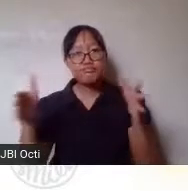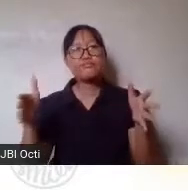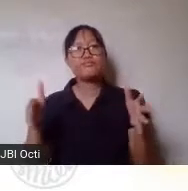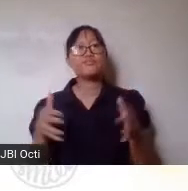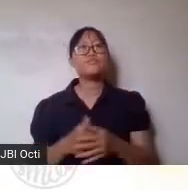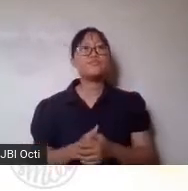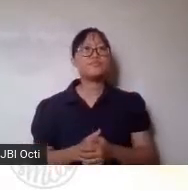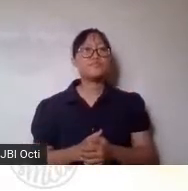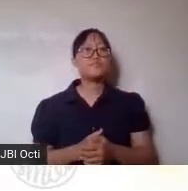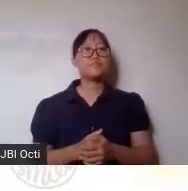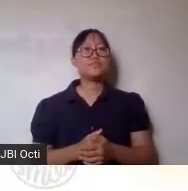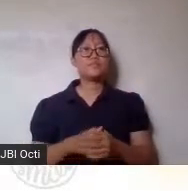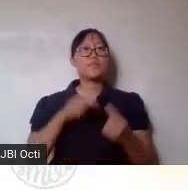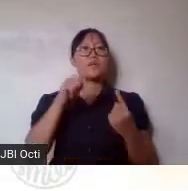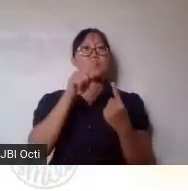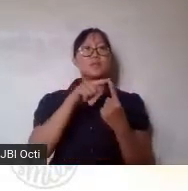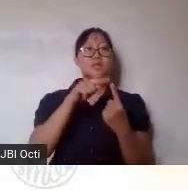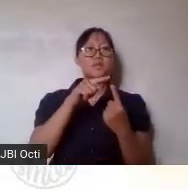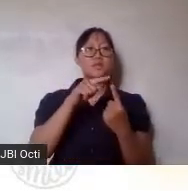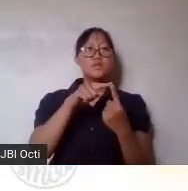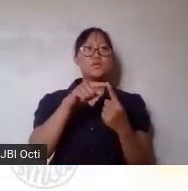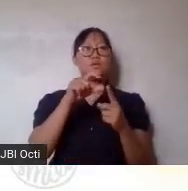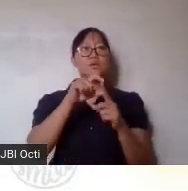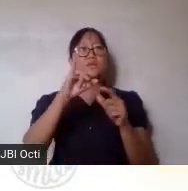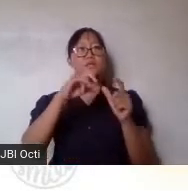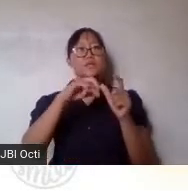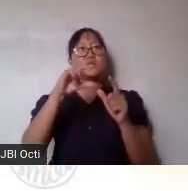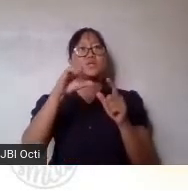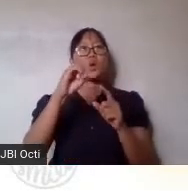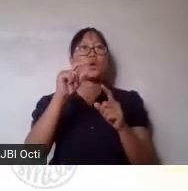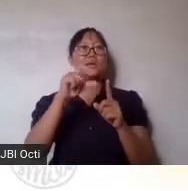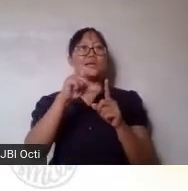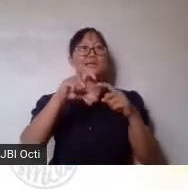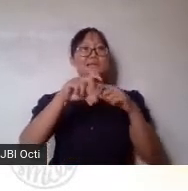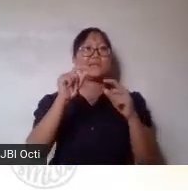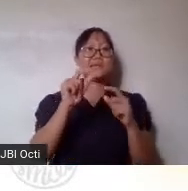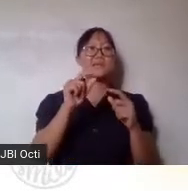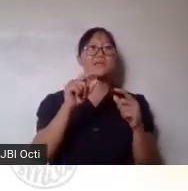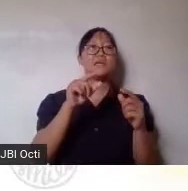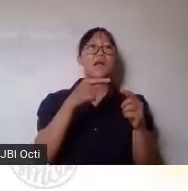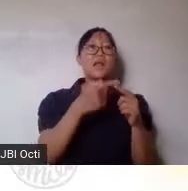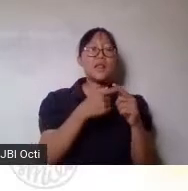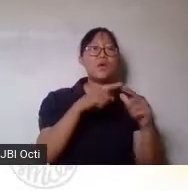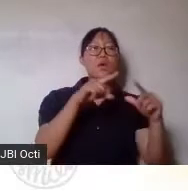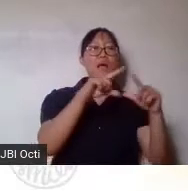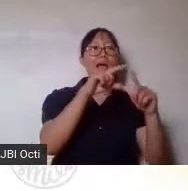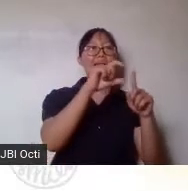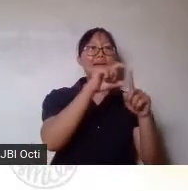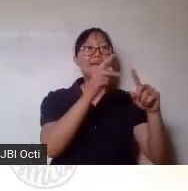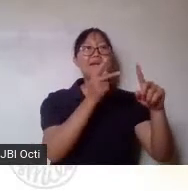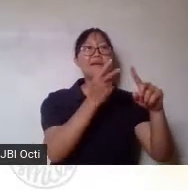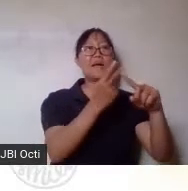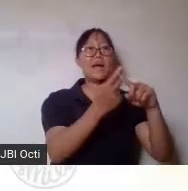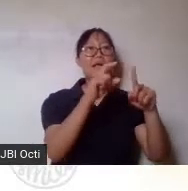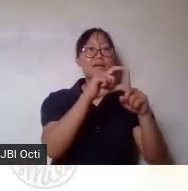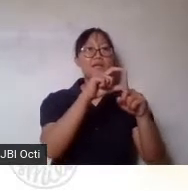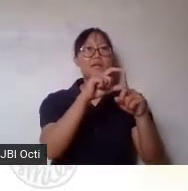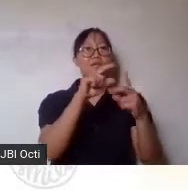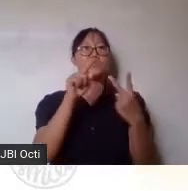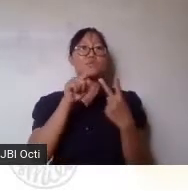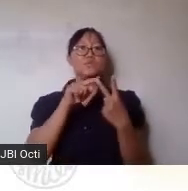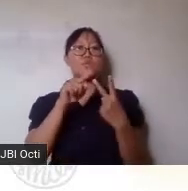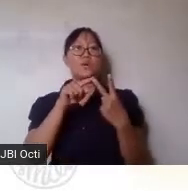lagi kasus Autism Spectrum Disorder atau ASD. Ya, silakan slide berikutnya.